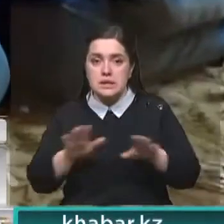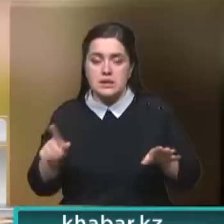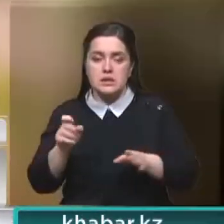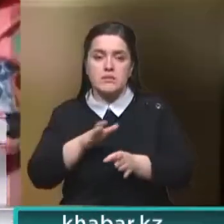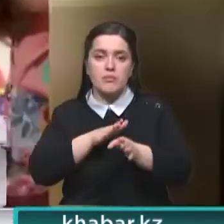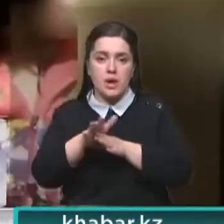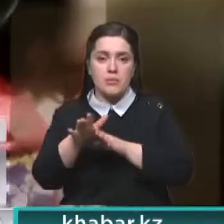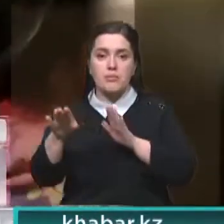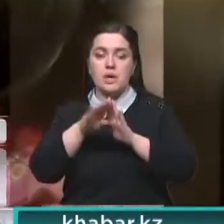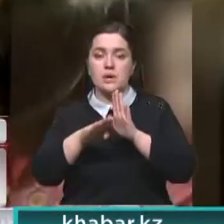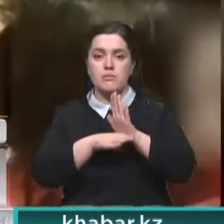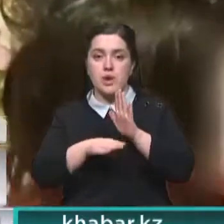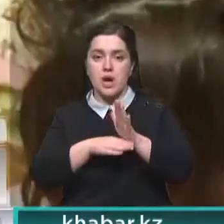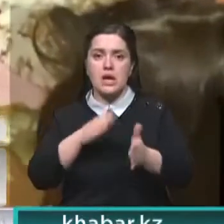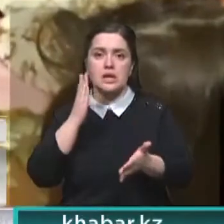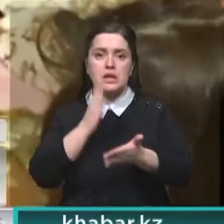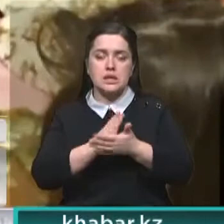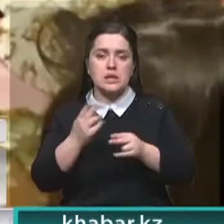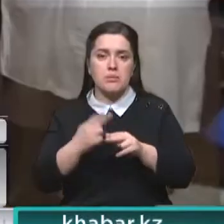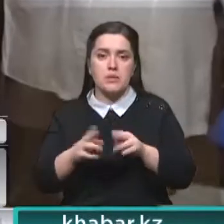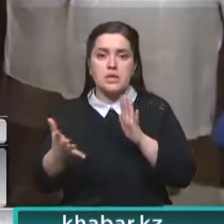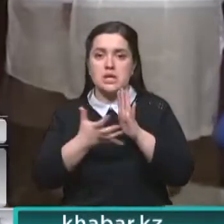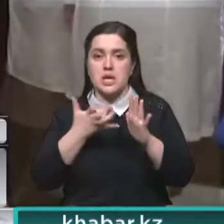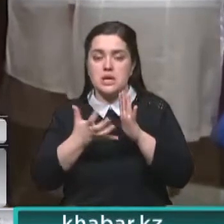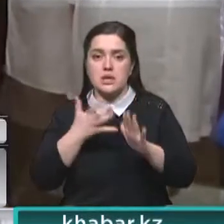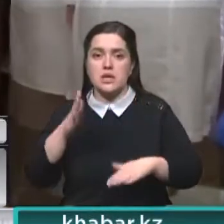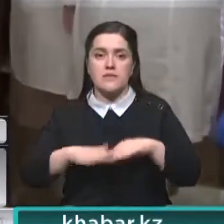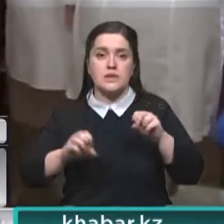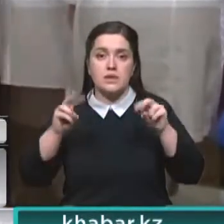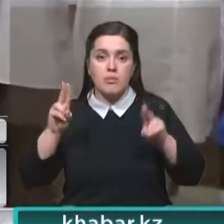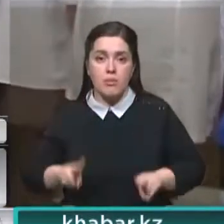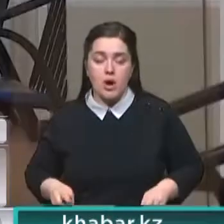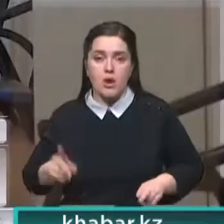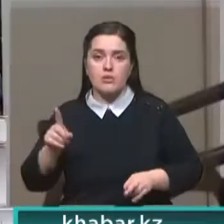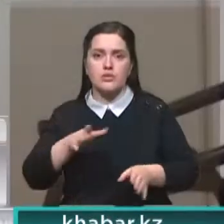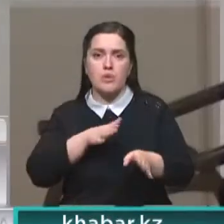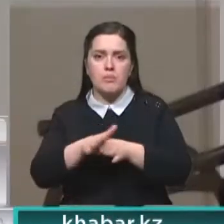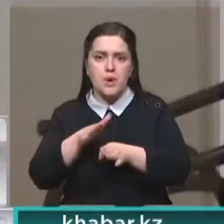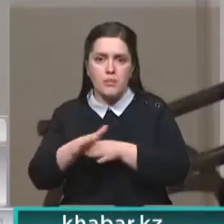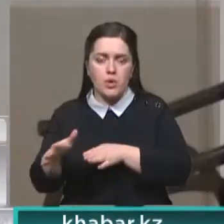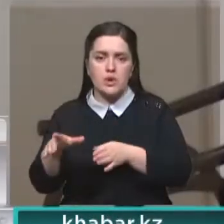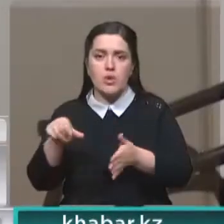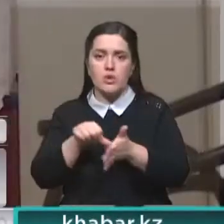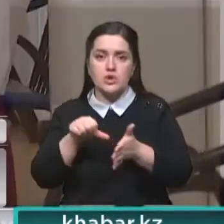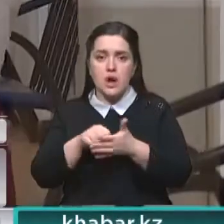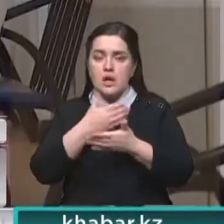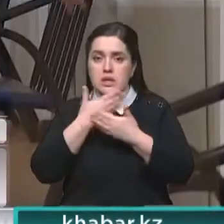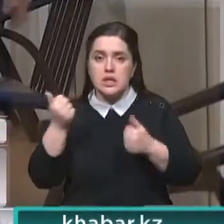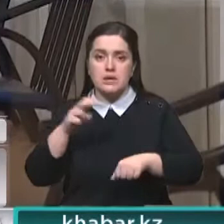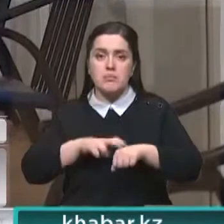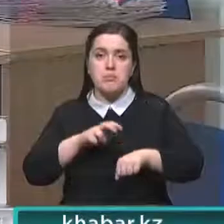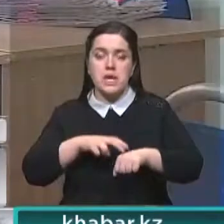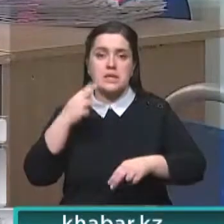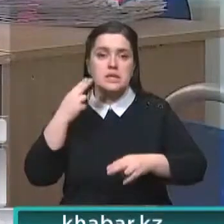следят за надлежащим исполнением программы кроме того есть критический дефицит кадров участке переполнены нет патронажные